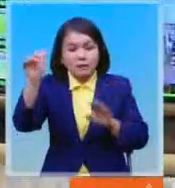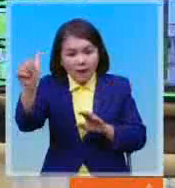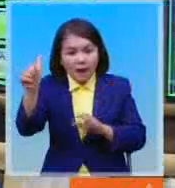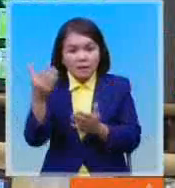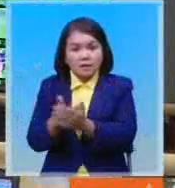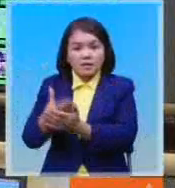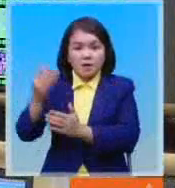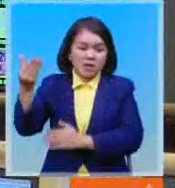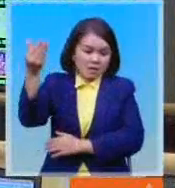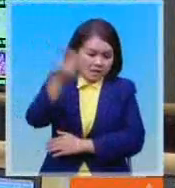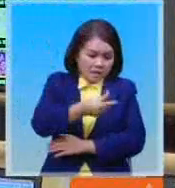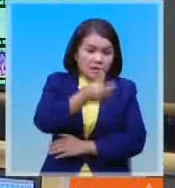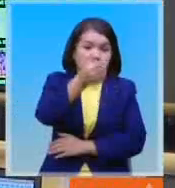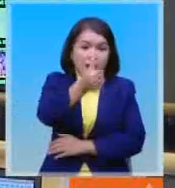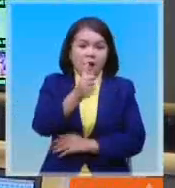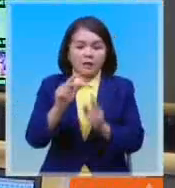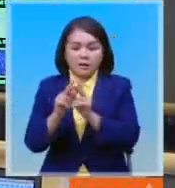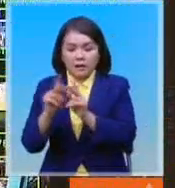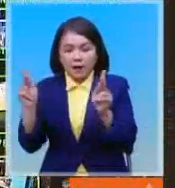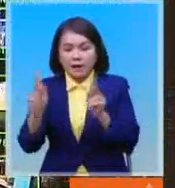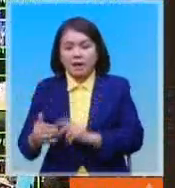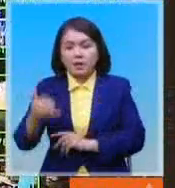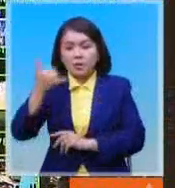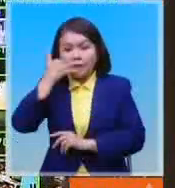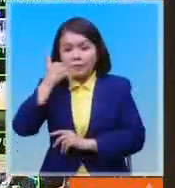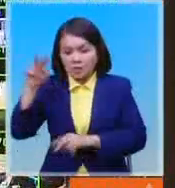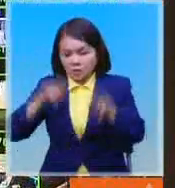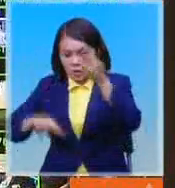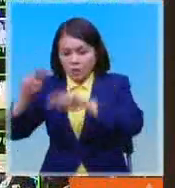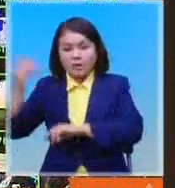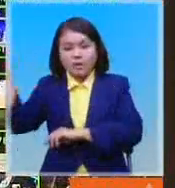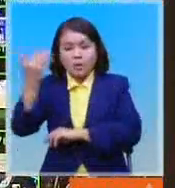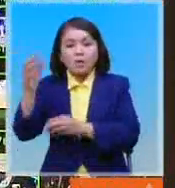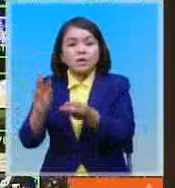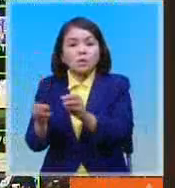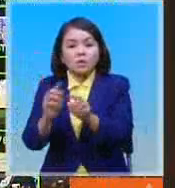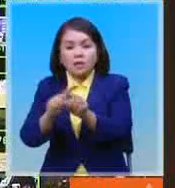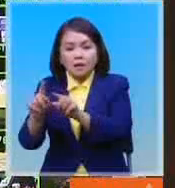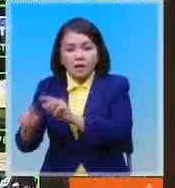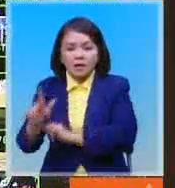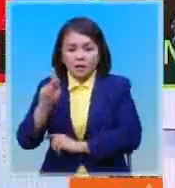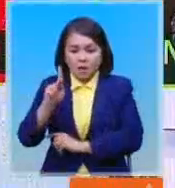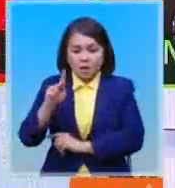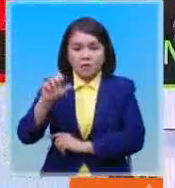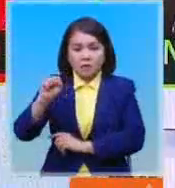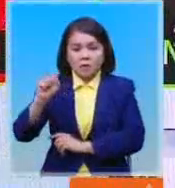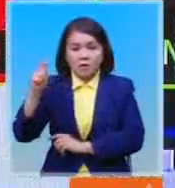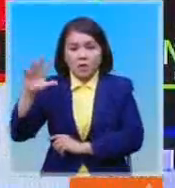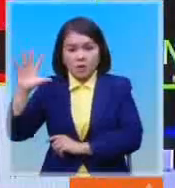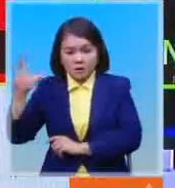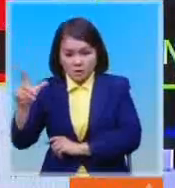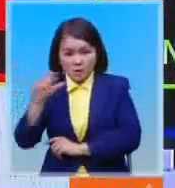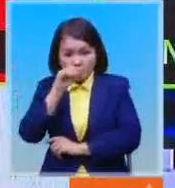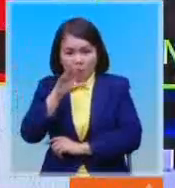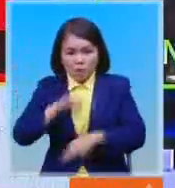ดเชยซึ่งสำนักงานคณะกรรมการกิจการกระจายเสียงกิจการโทรทัศน์และกิจการโทรคมนาคมแห่งชาติหรือคสทช.คำนว